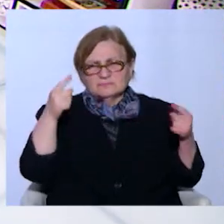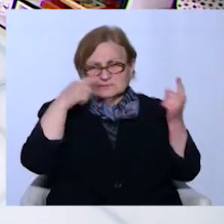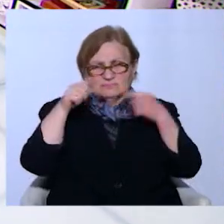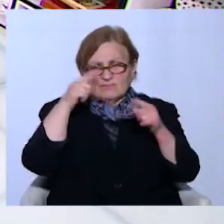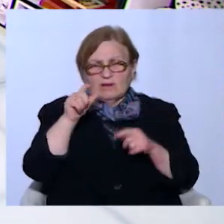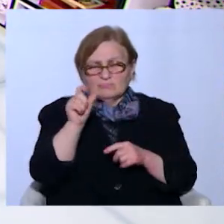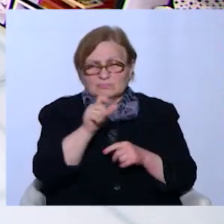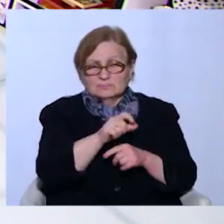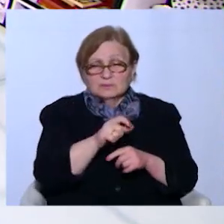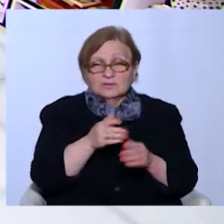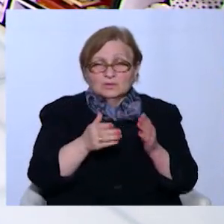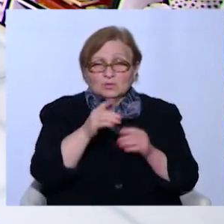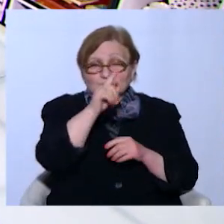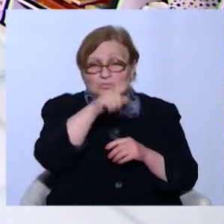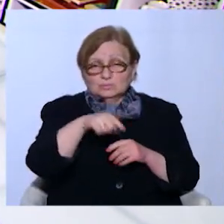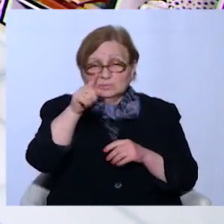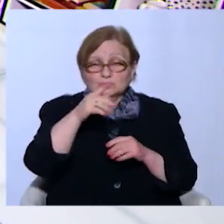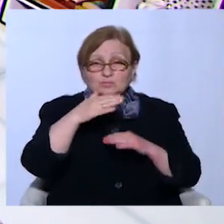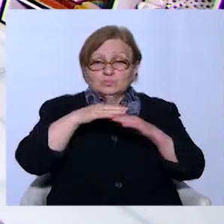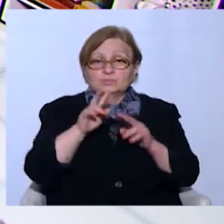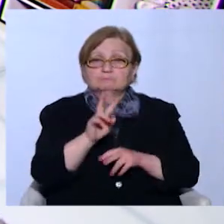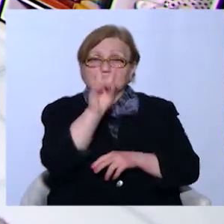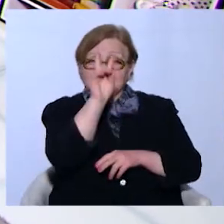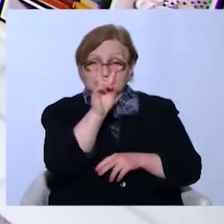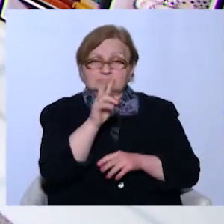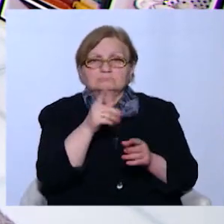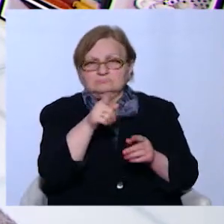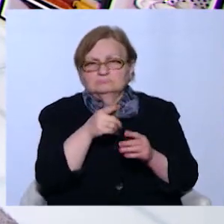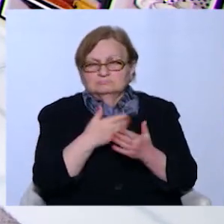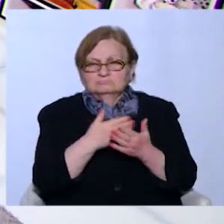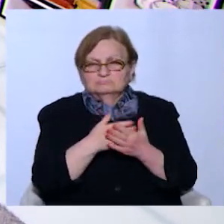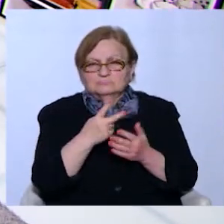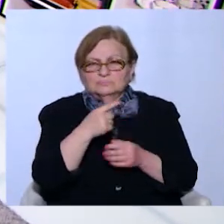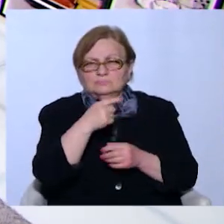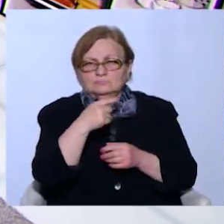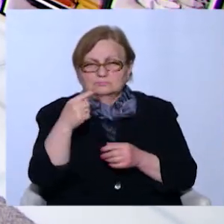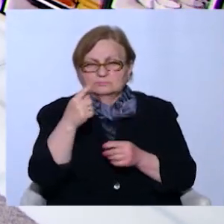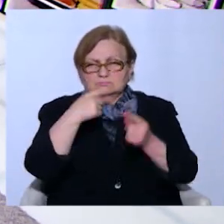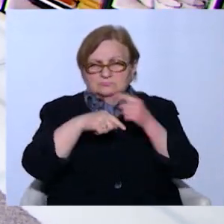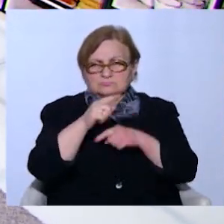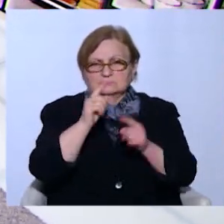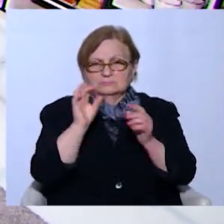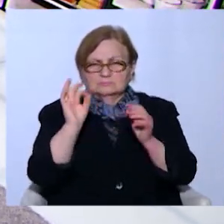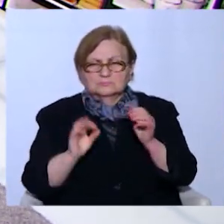რომ თუ პარაბოლა არის ზედა შტოებიანი, მაშინ იგი მინუს